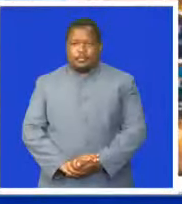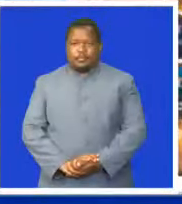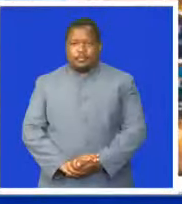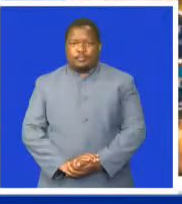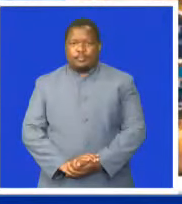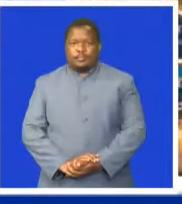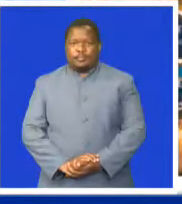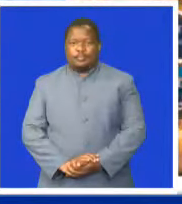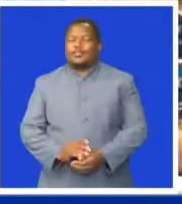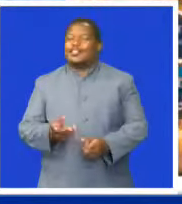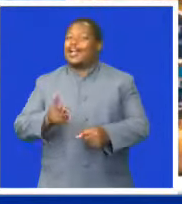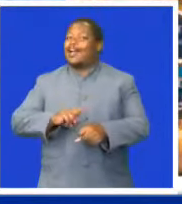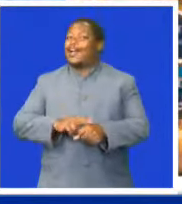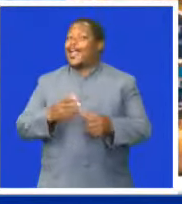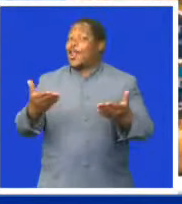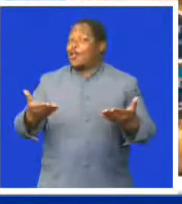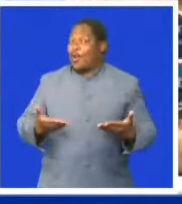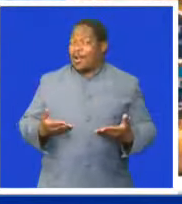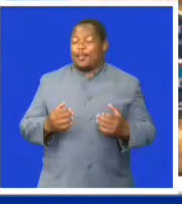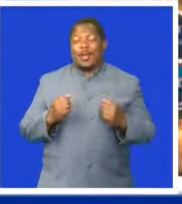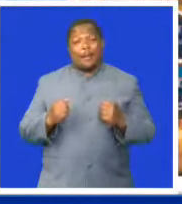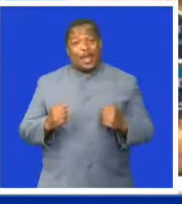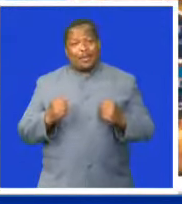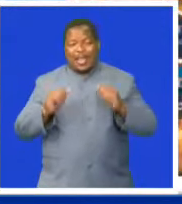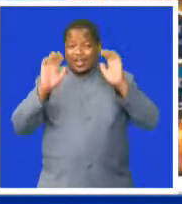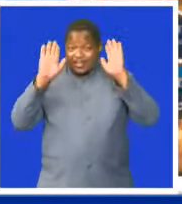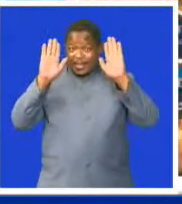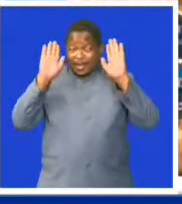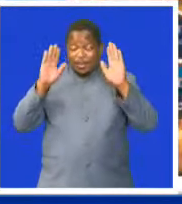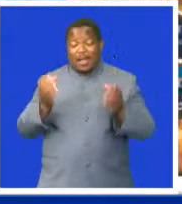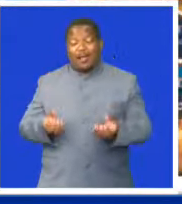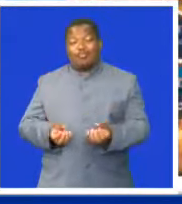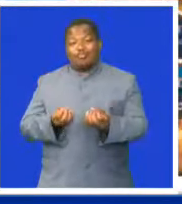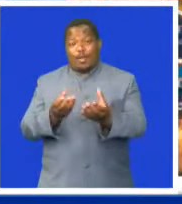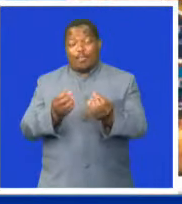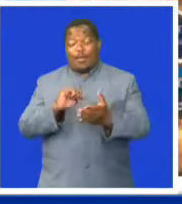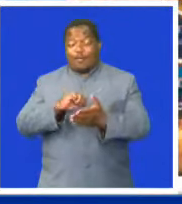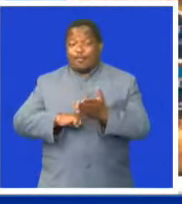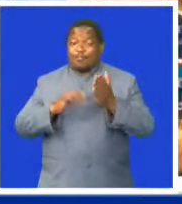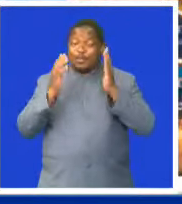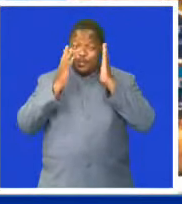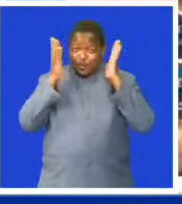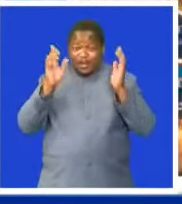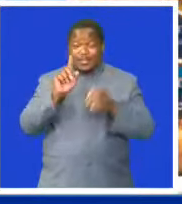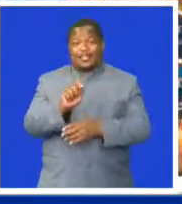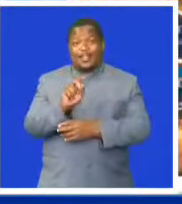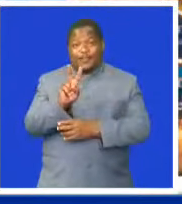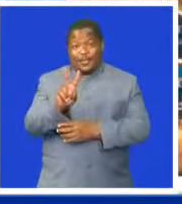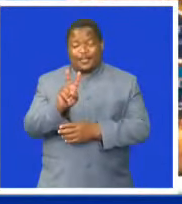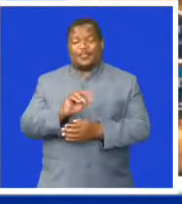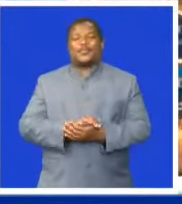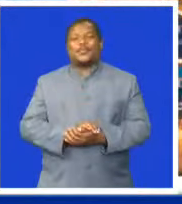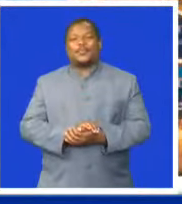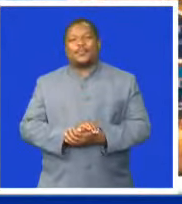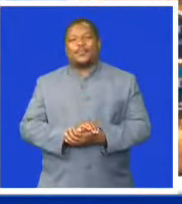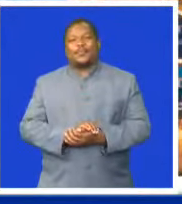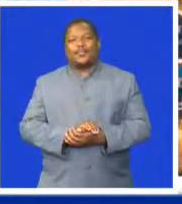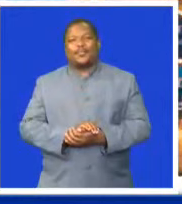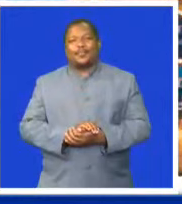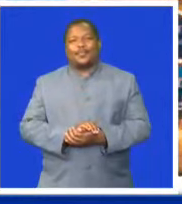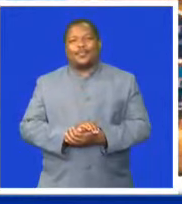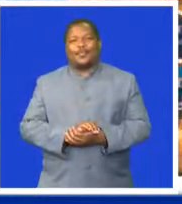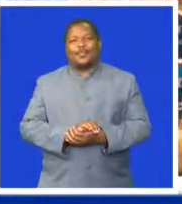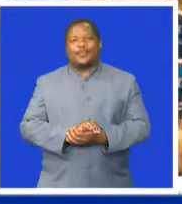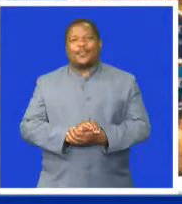Sabukela umsakazo othombe yeSwatini TV lethi ke Tindzaba tansimbi yesikhombisa nasenza kuzivulela siyakwemukela. Emaphoyisa embube kanye